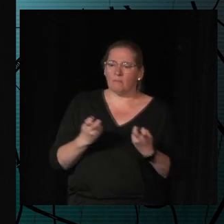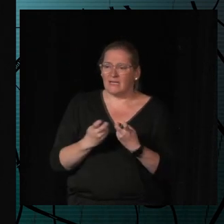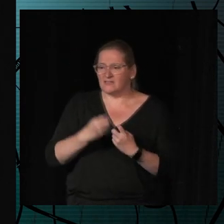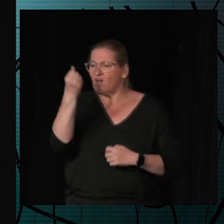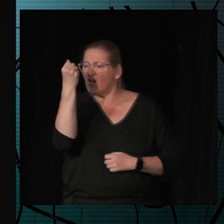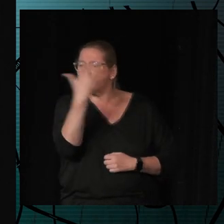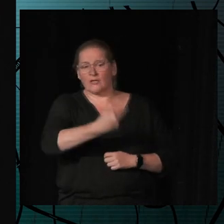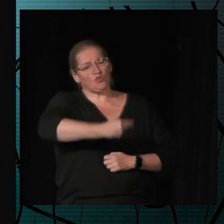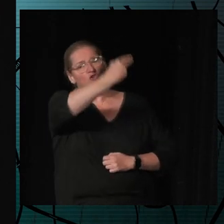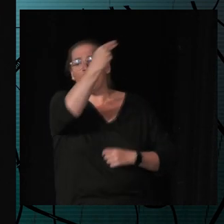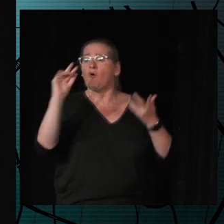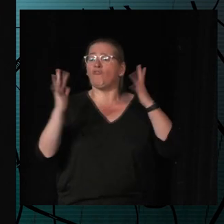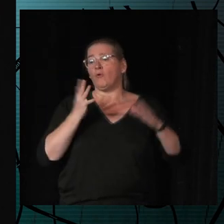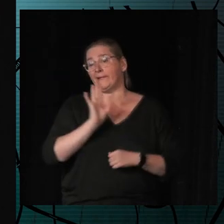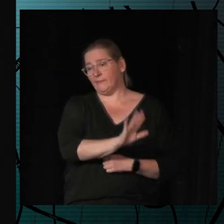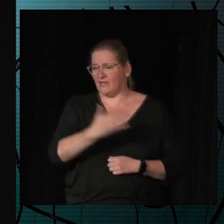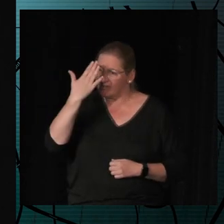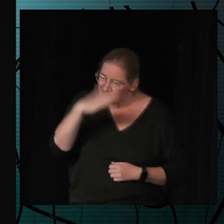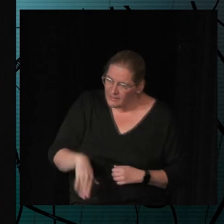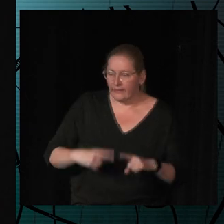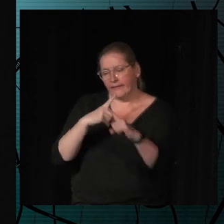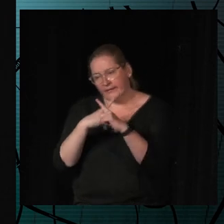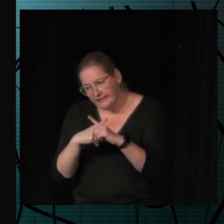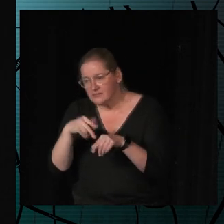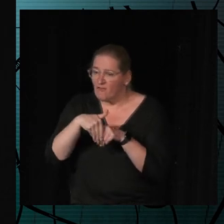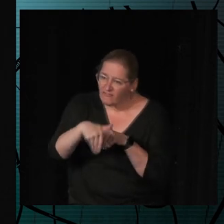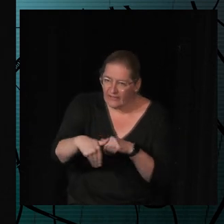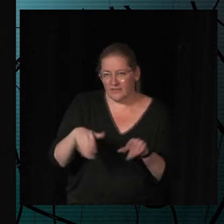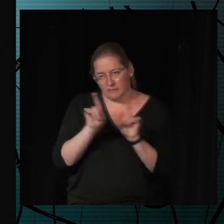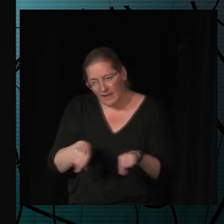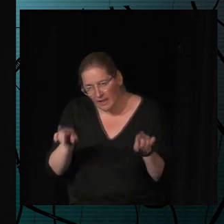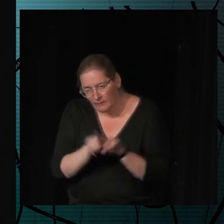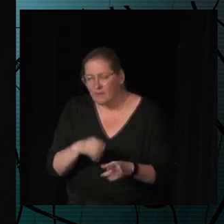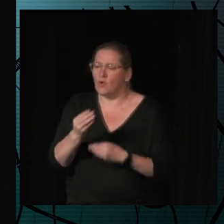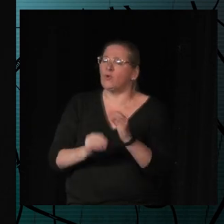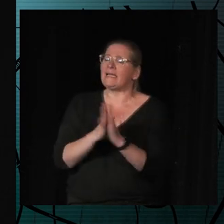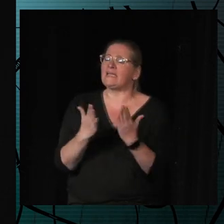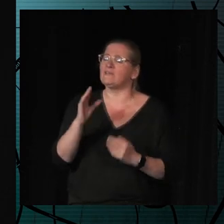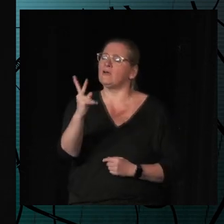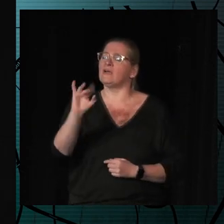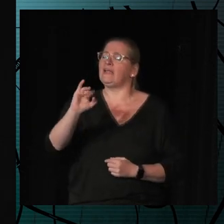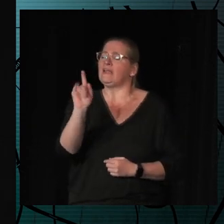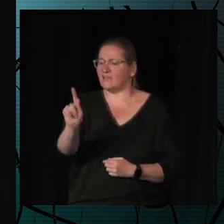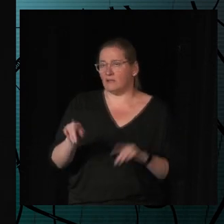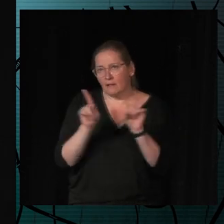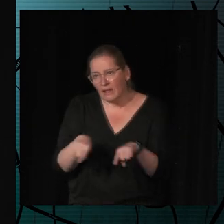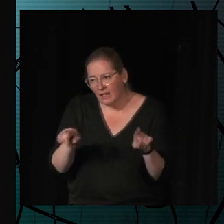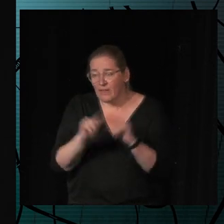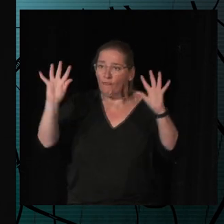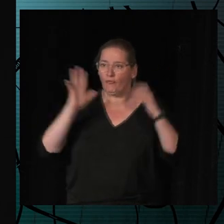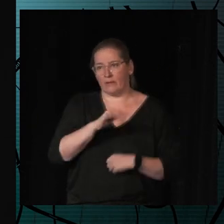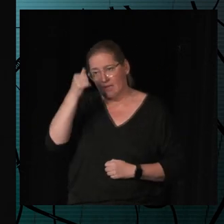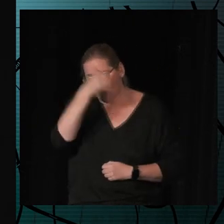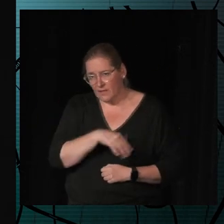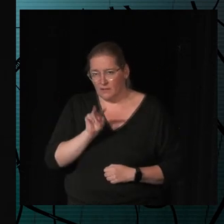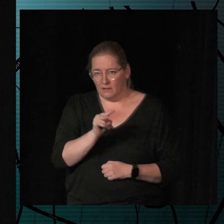États-Unis ce qu'on a vu dans 120000 épisodes d'exfiles ou dans tous les livres de Stephen King et c'est c'est des chouetes C mais le problème c'est que ça a été vu des